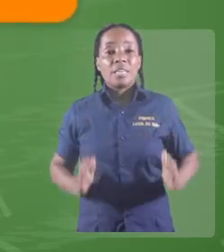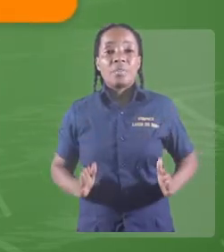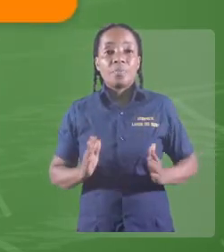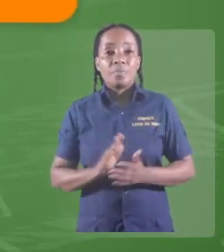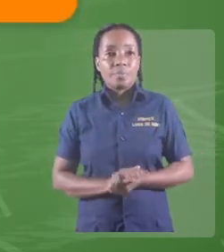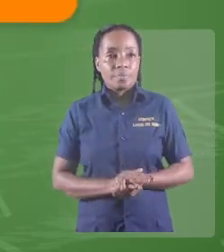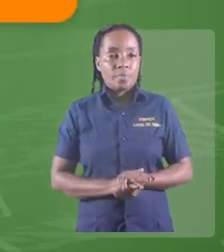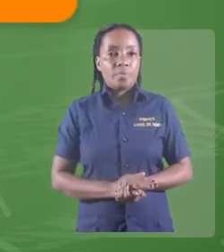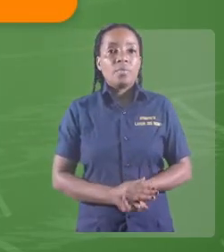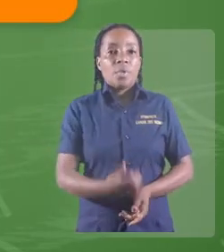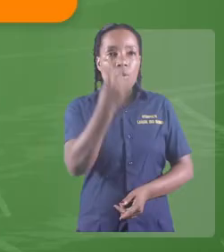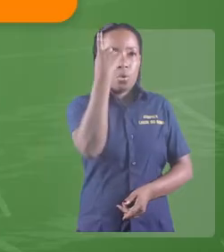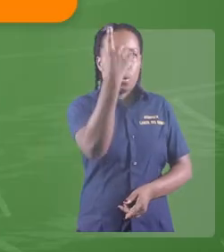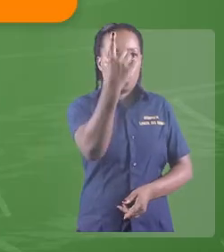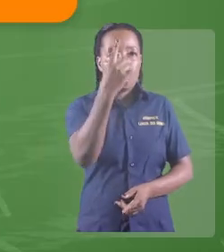au premier point.